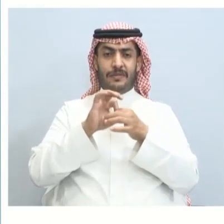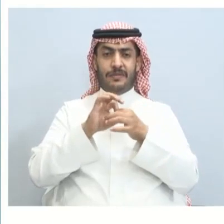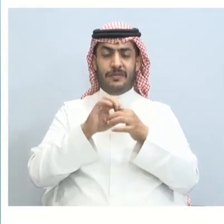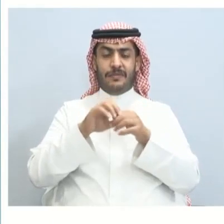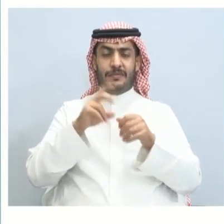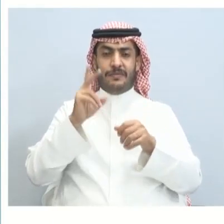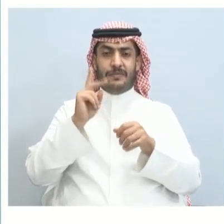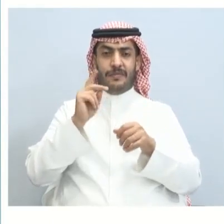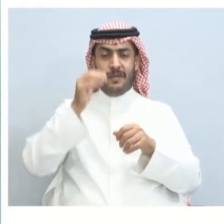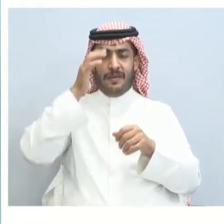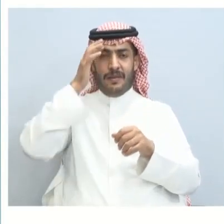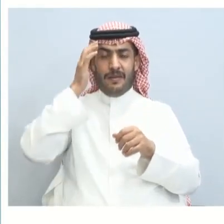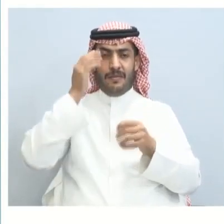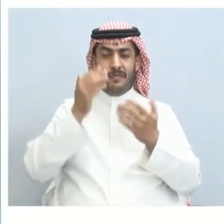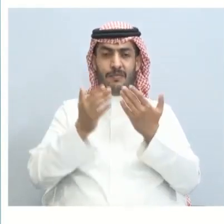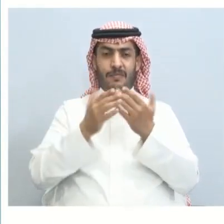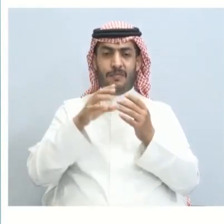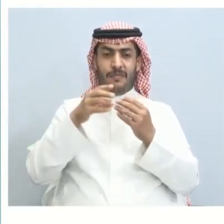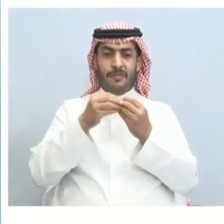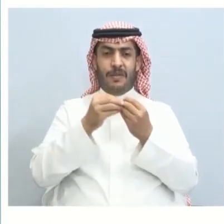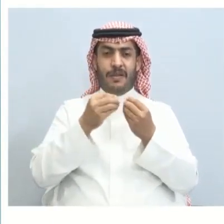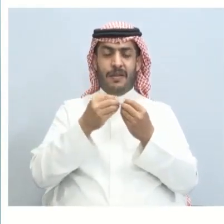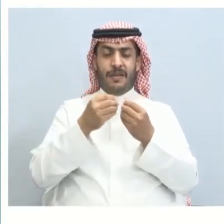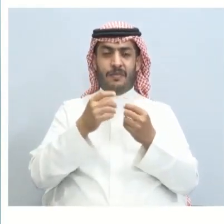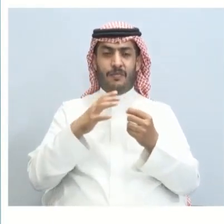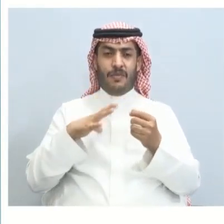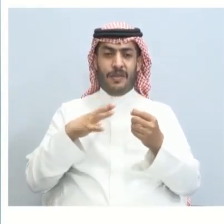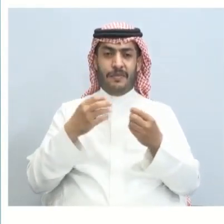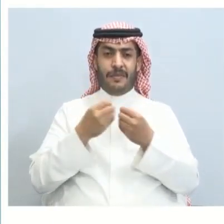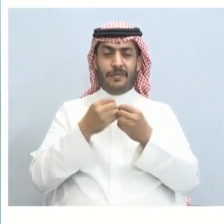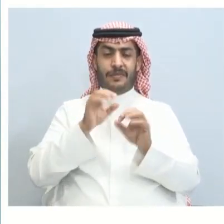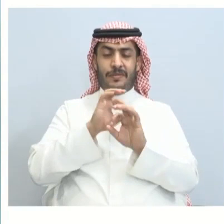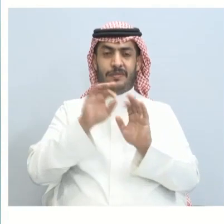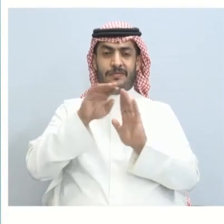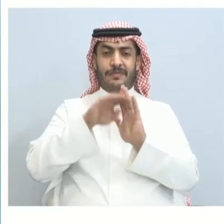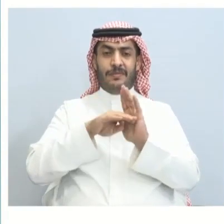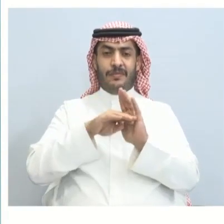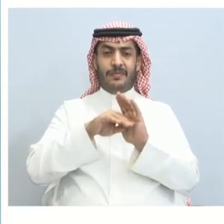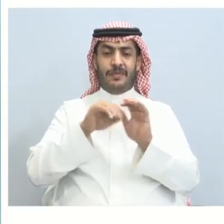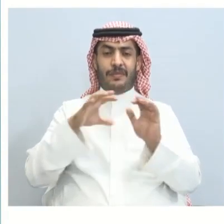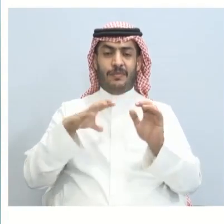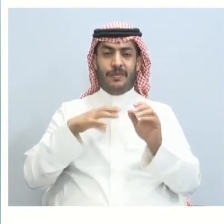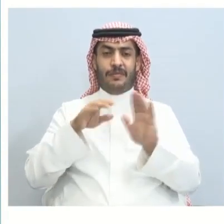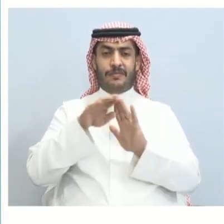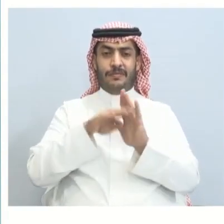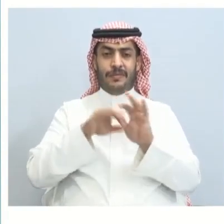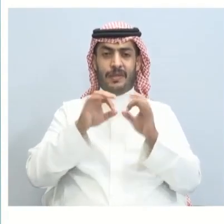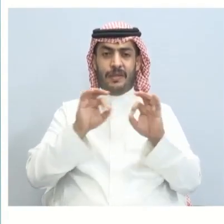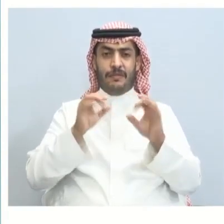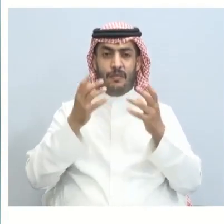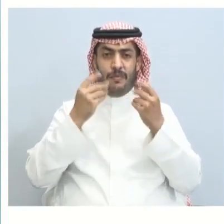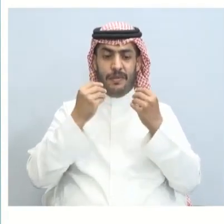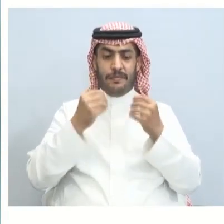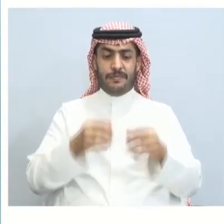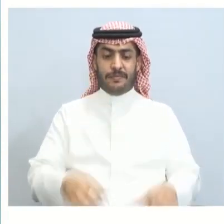وخصوصا اذا كان مرافق او سكرتير لمدير لابد ان يجهز كل ما يحتاج المدير من تعليمات او